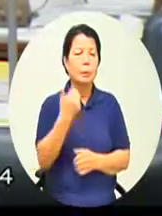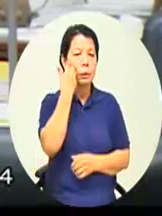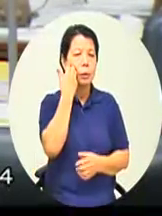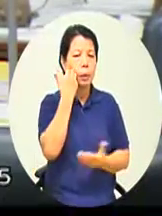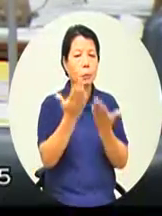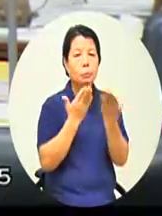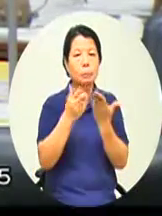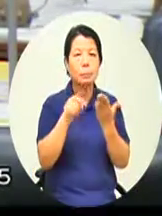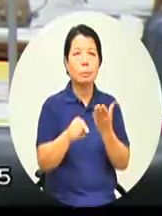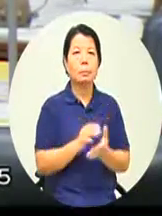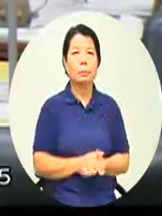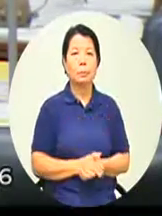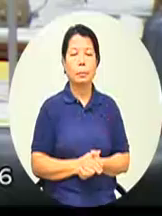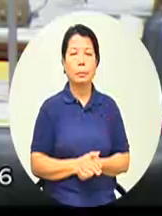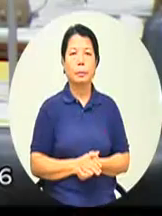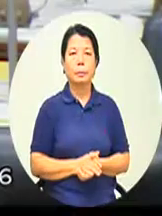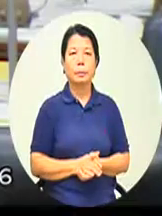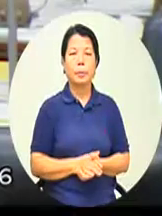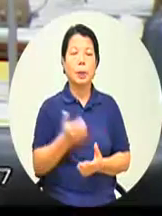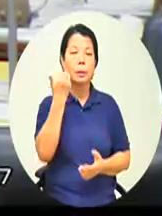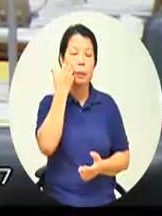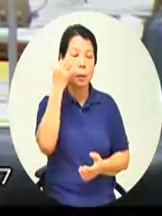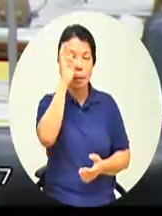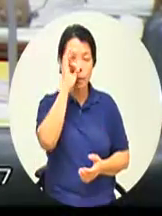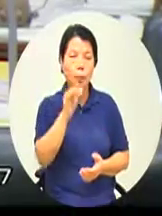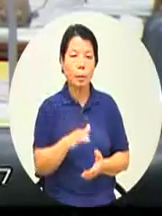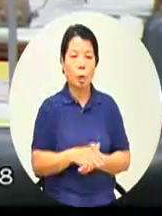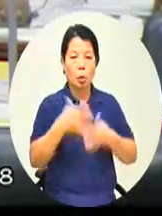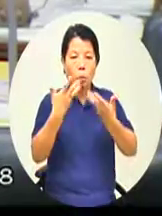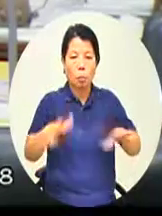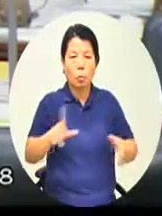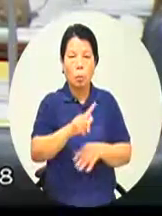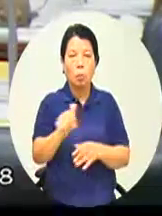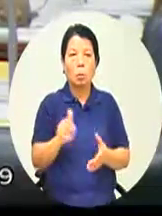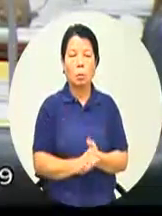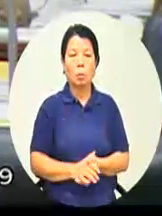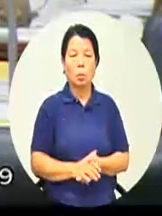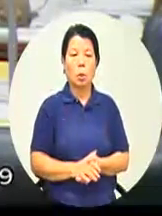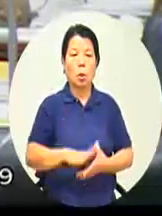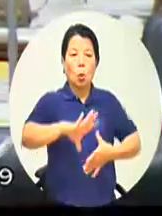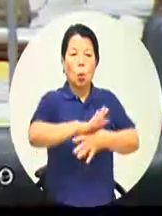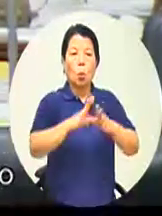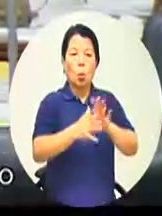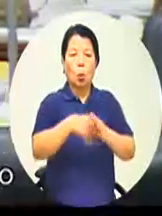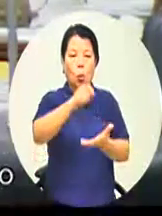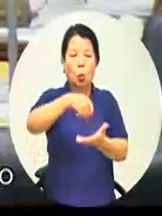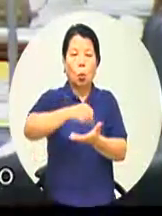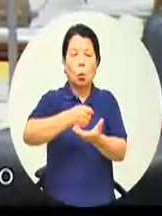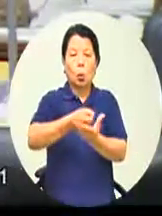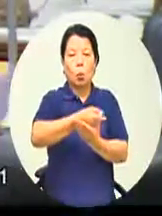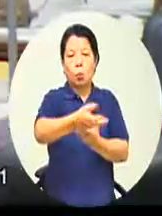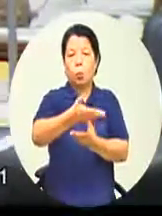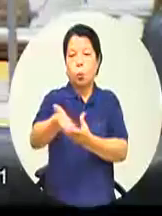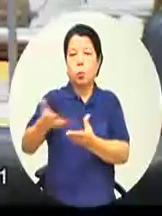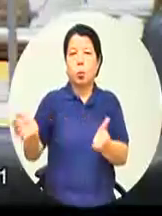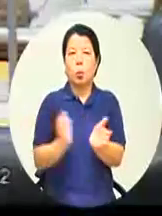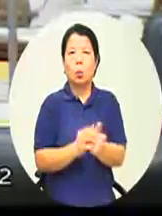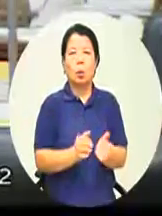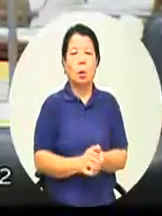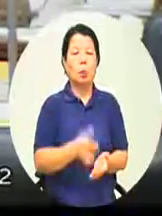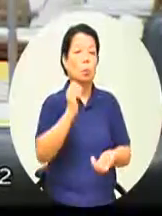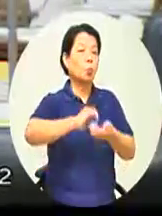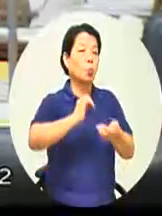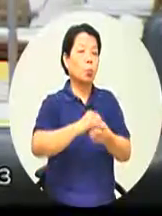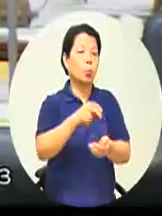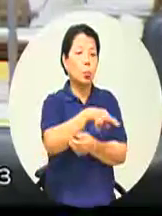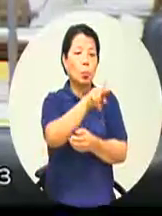件事情，其实要给谁看？很多东西大家都知道，文宣不是全部发了没有每一个人都会看，他